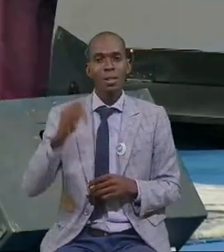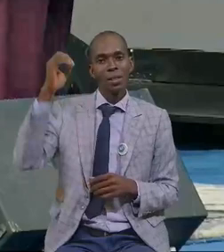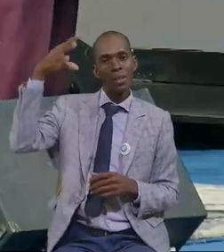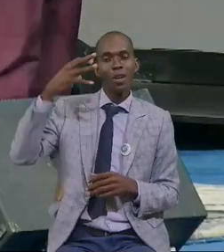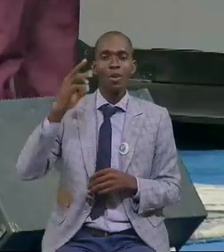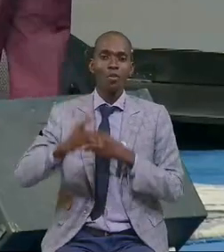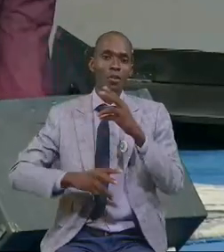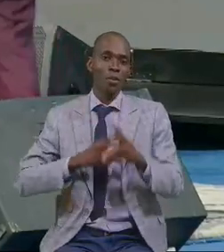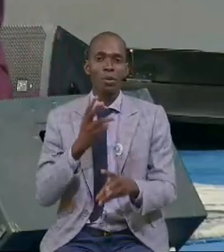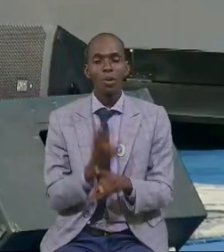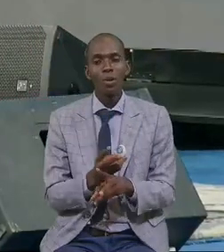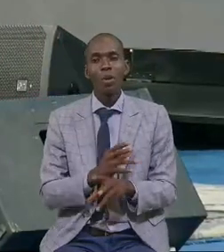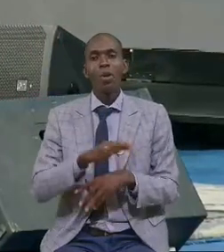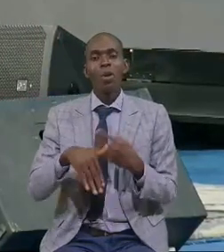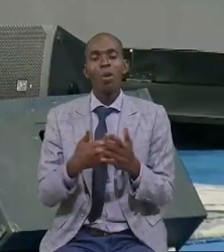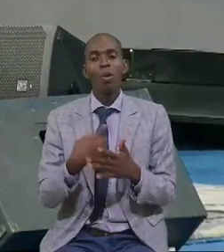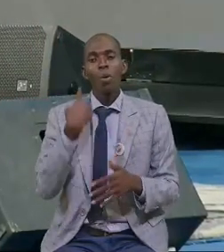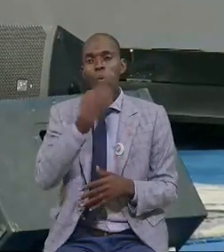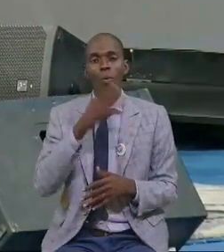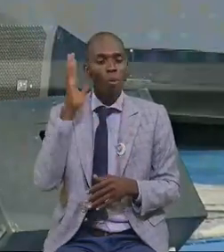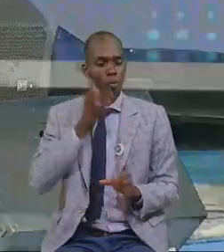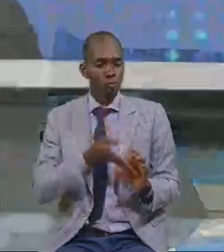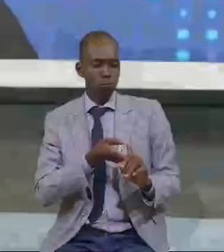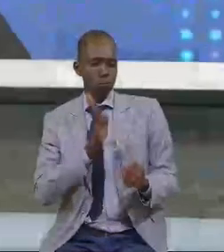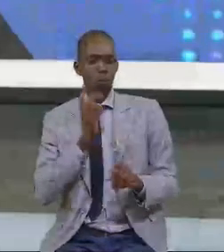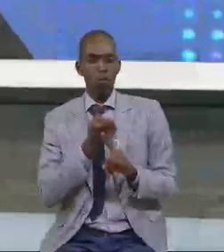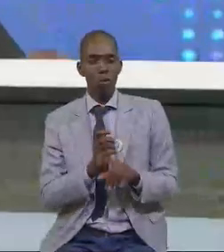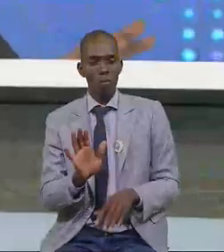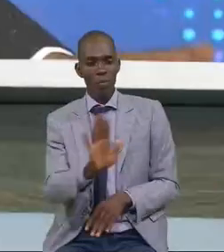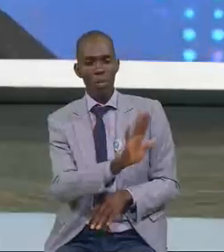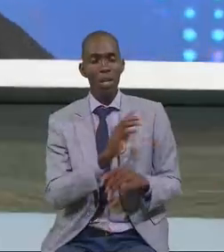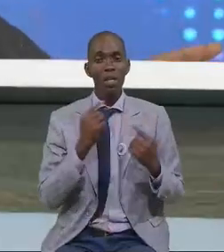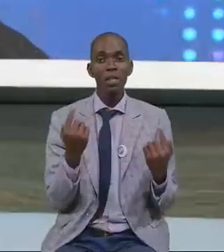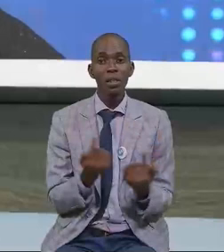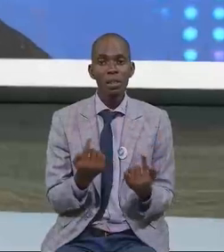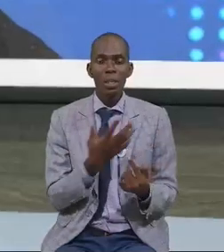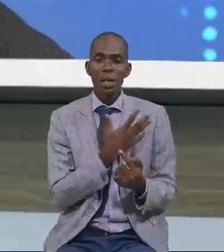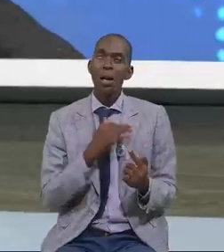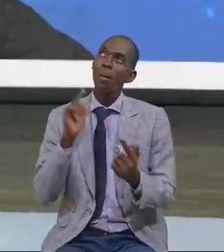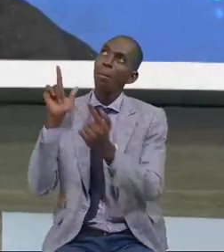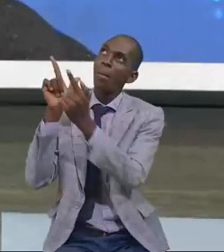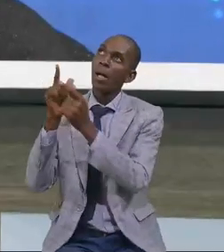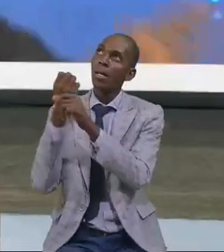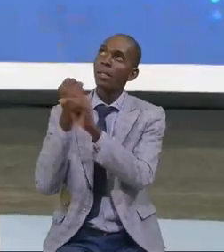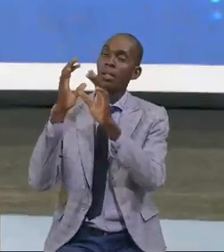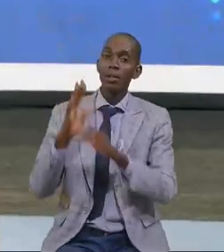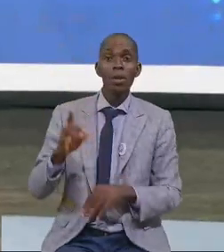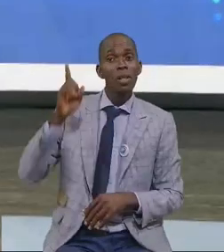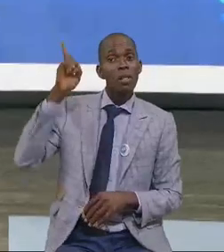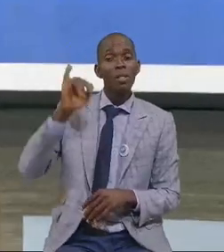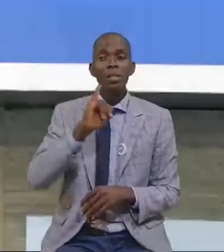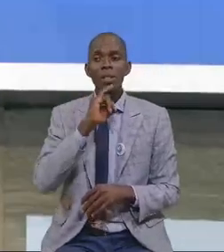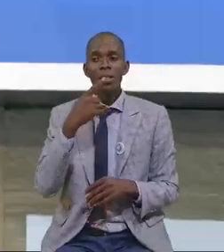monde. Ceux qui vont sortir de leur péché pour venir au Sauveur, car il est